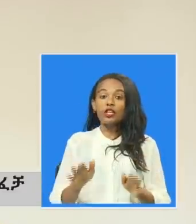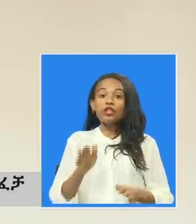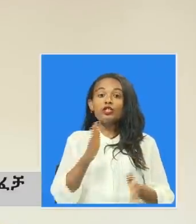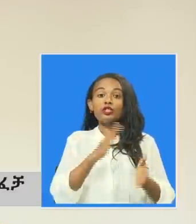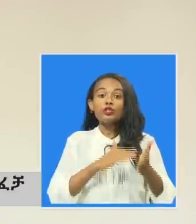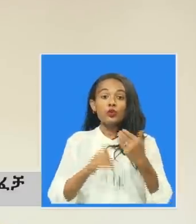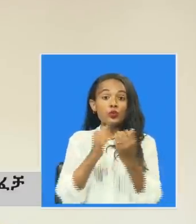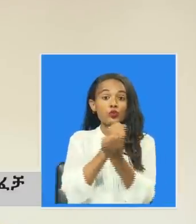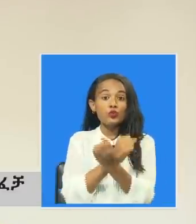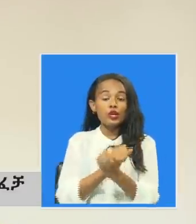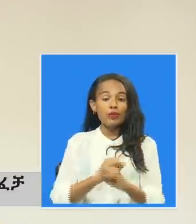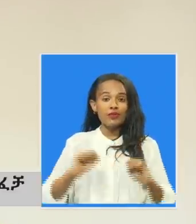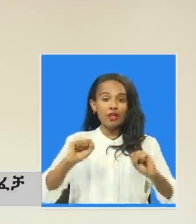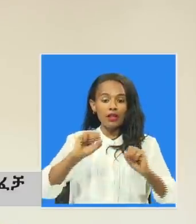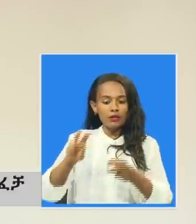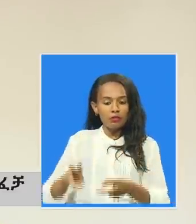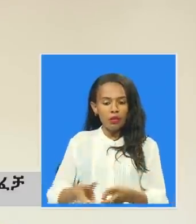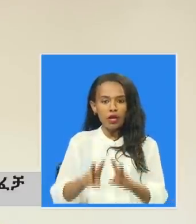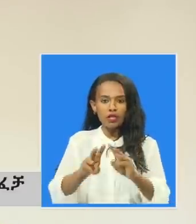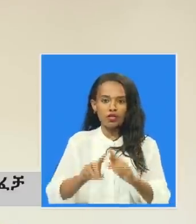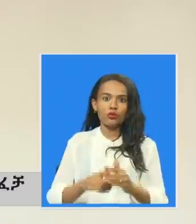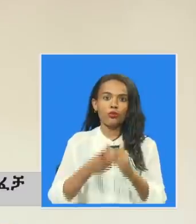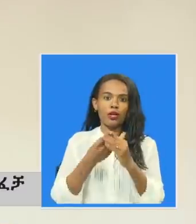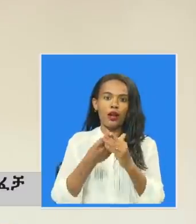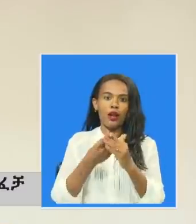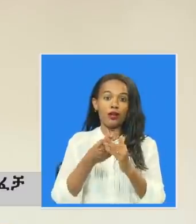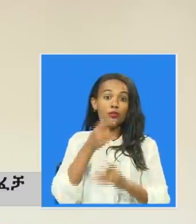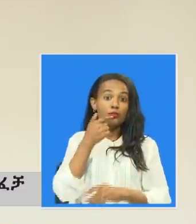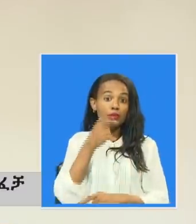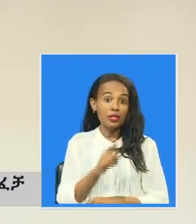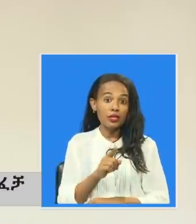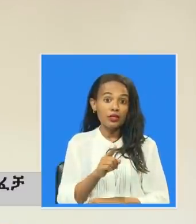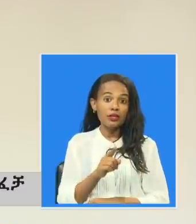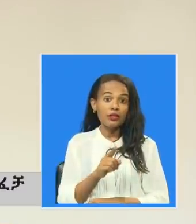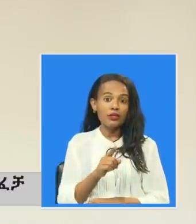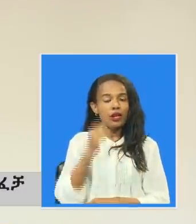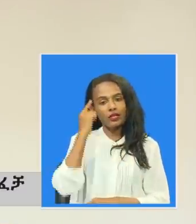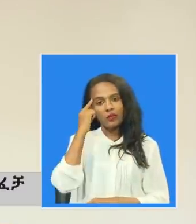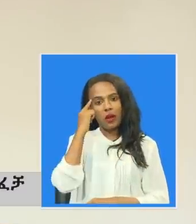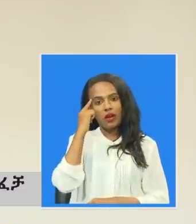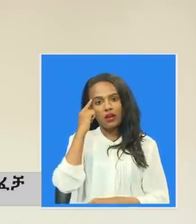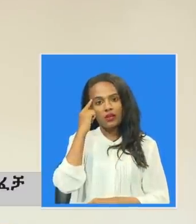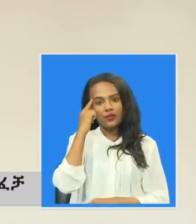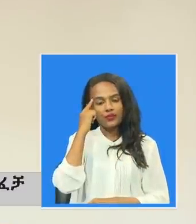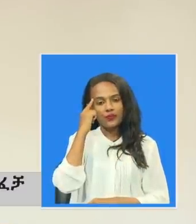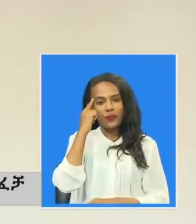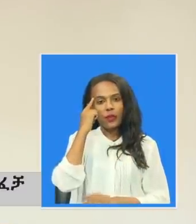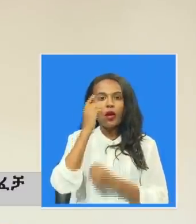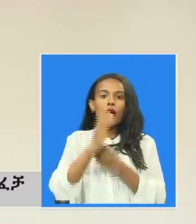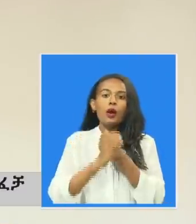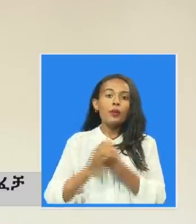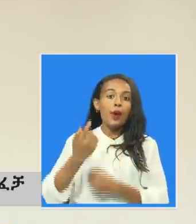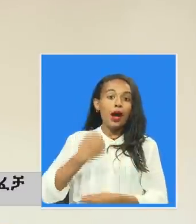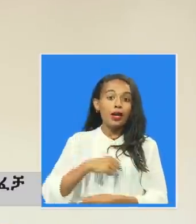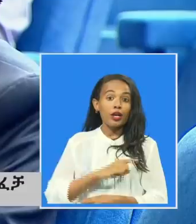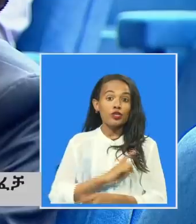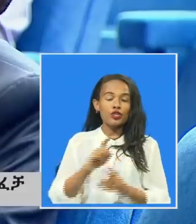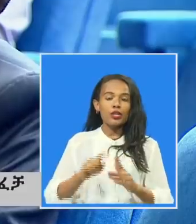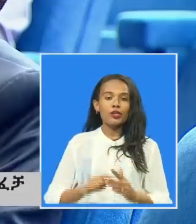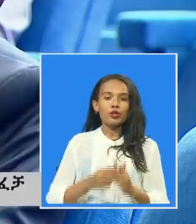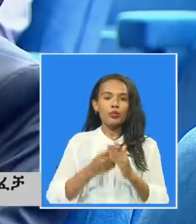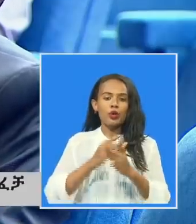ችግሮቹንም ለመፍታት መንገዱን ጀምረናል ብለን እናስባለን። በሀገራችን